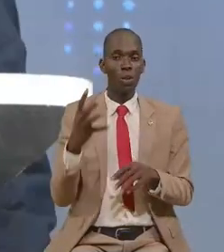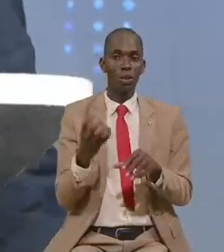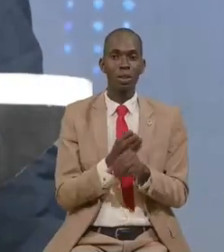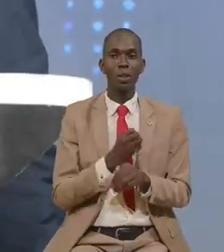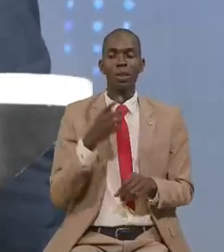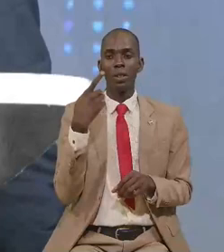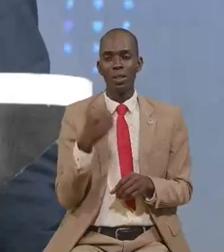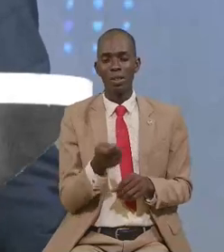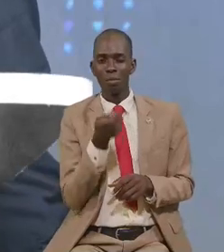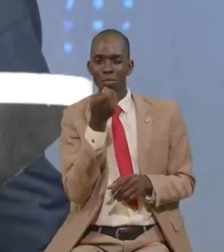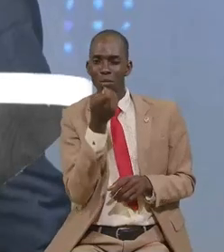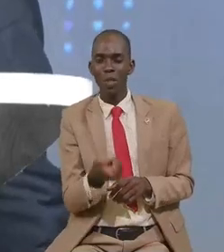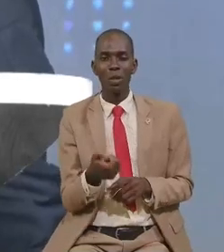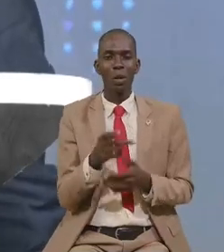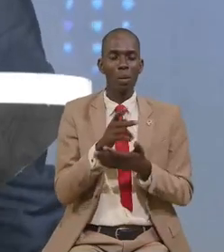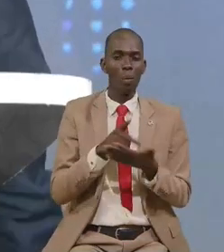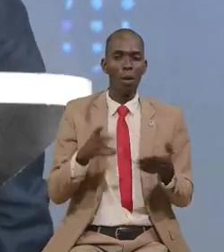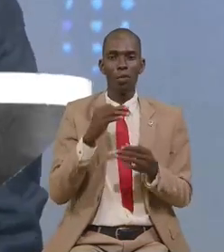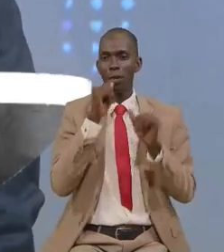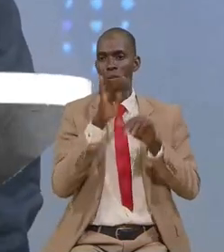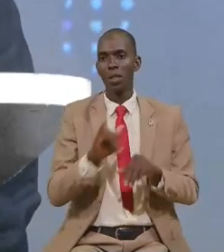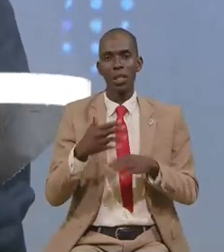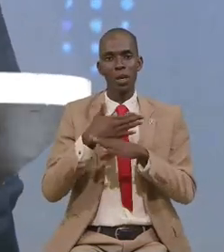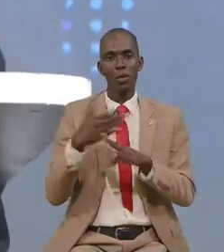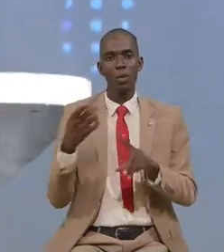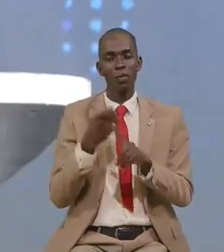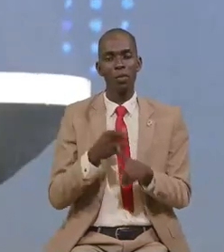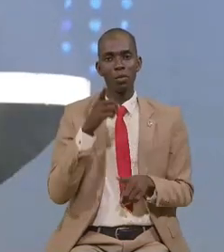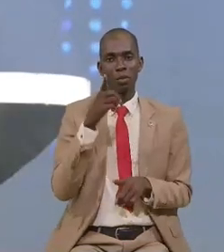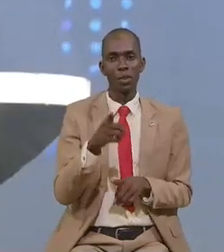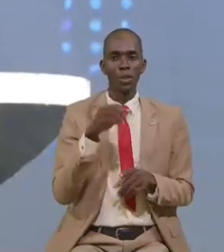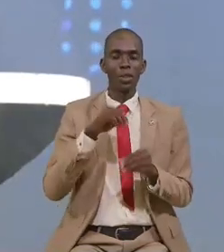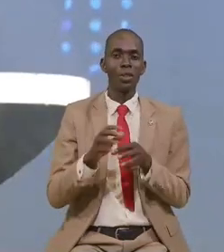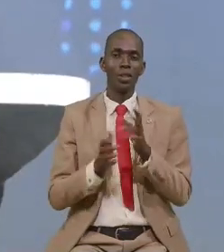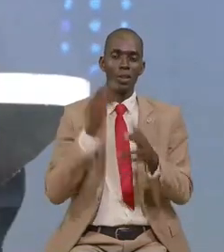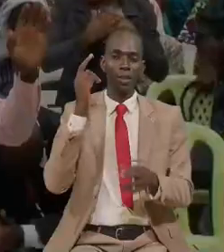arracher la moindre des bénédictions que tu as reçues au nom de